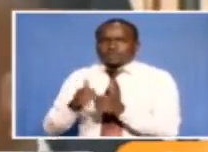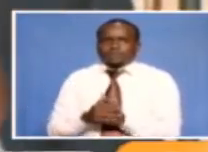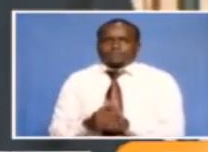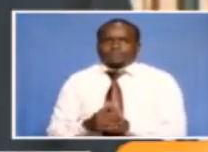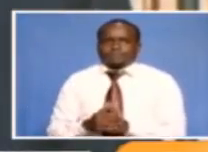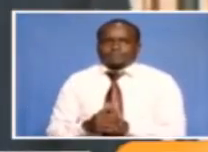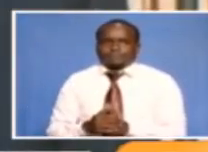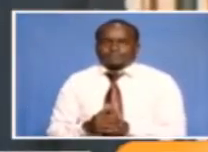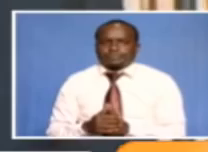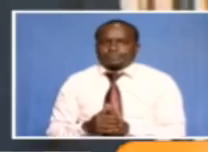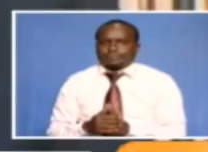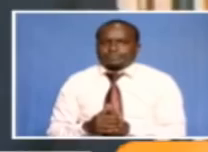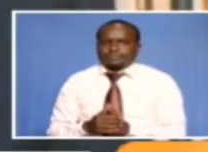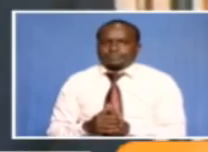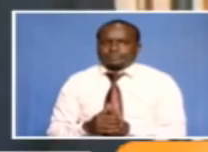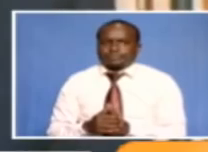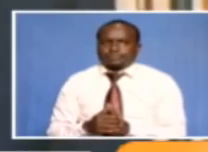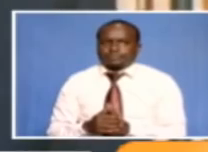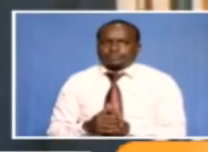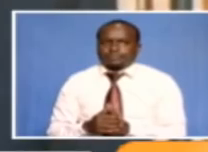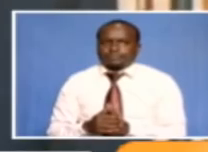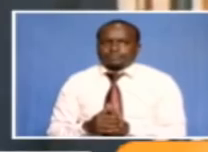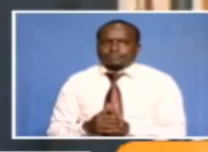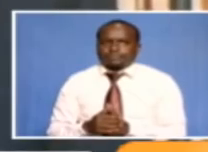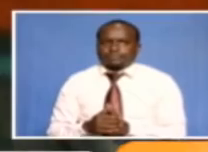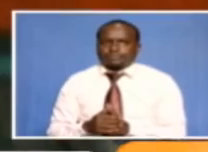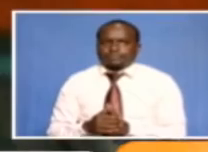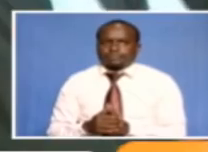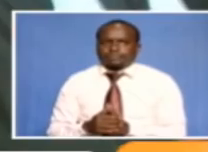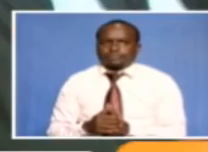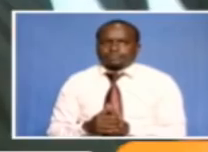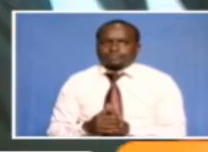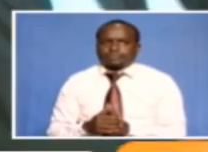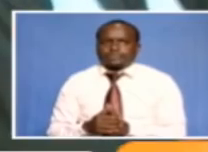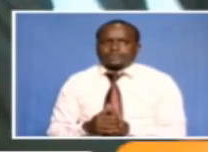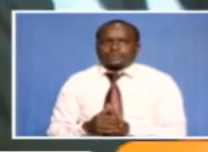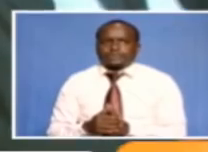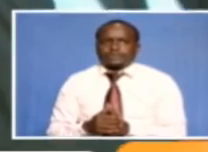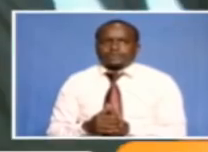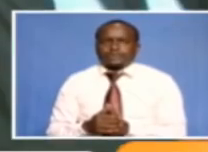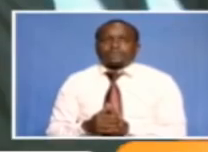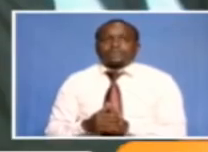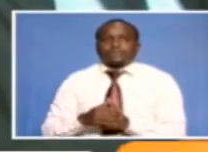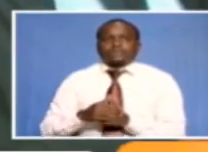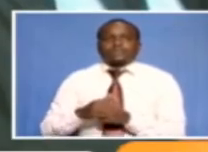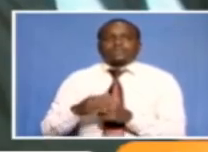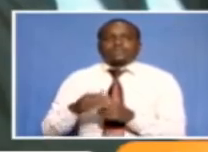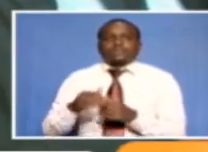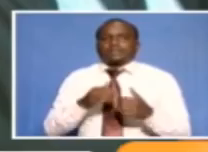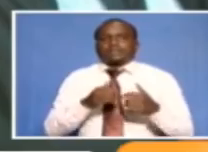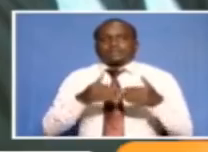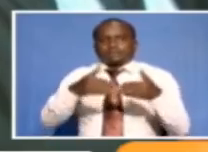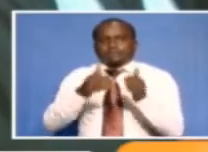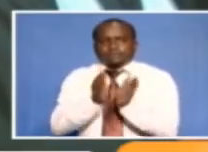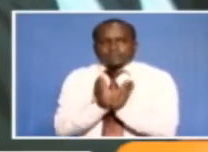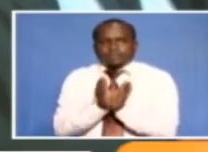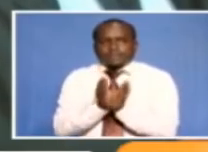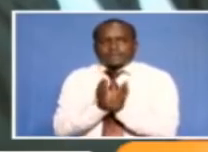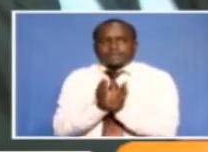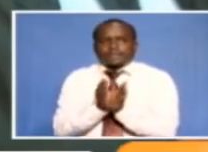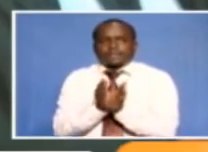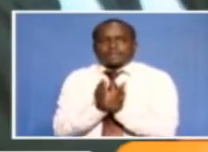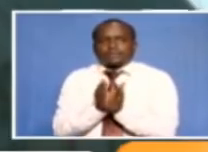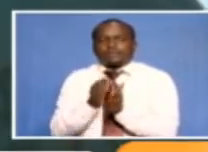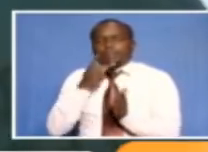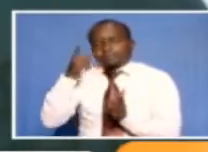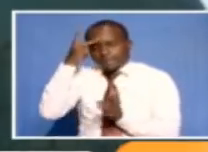guilty. I've entered a plea of not guilty. Mahakamani, wazazi wa Sharon Otieno, Douglas Otieno na Melida